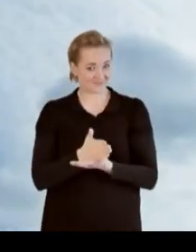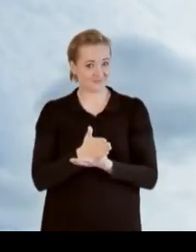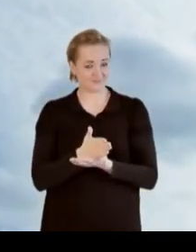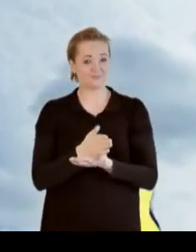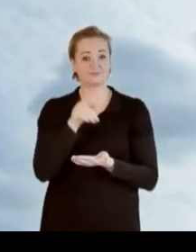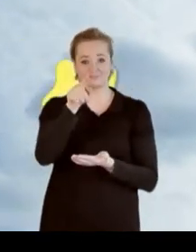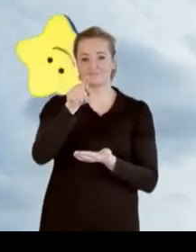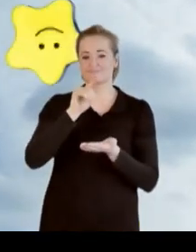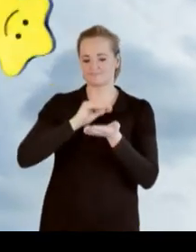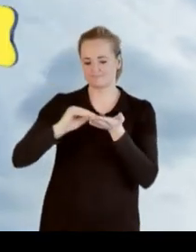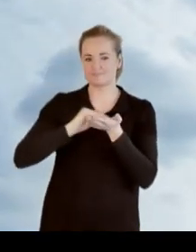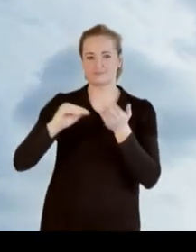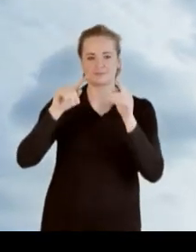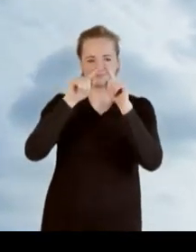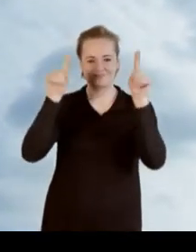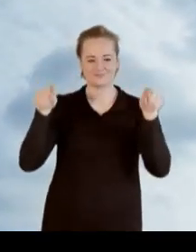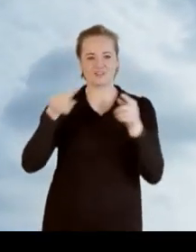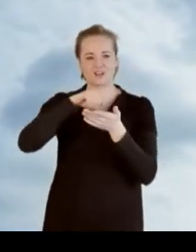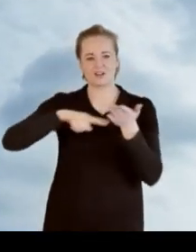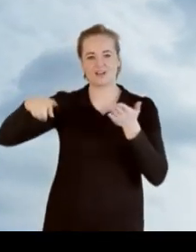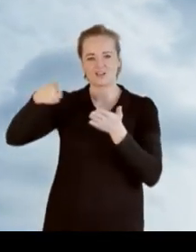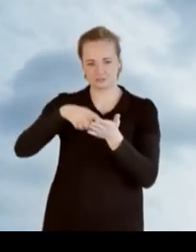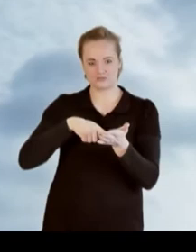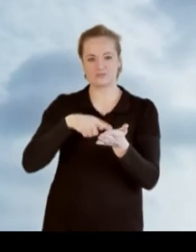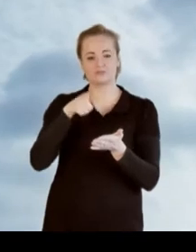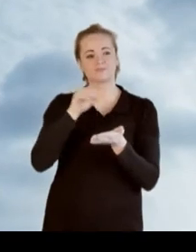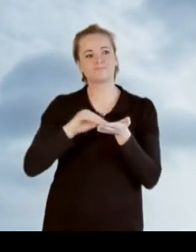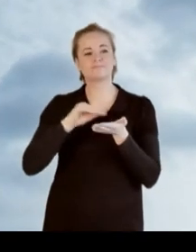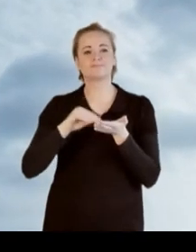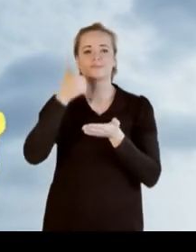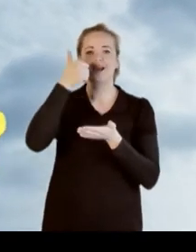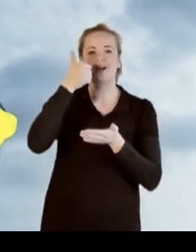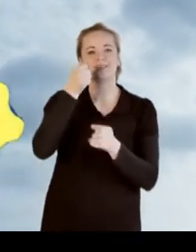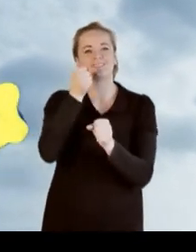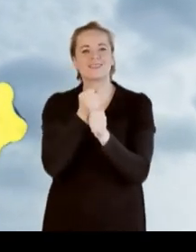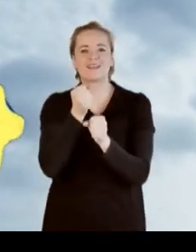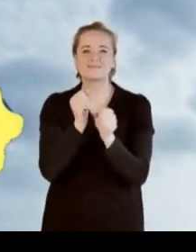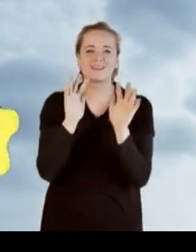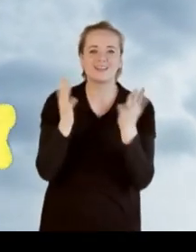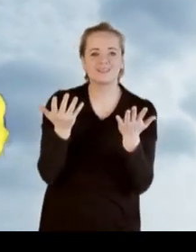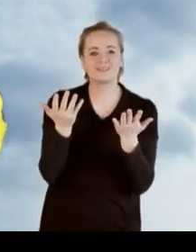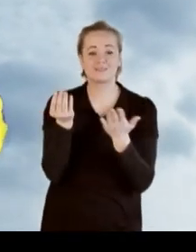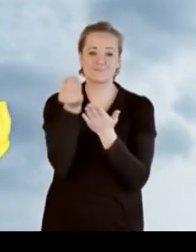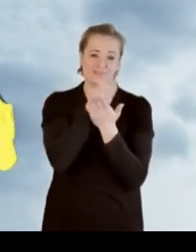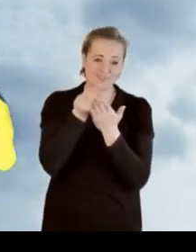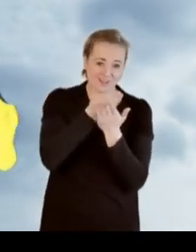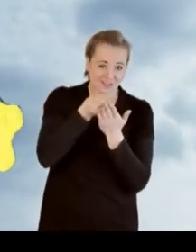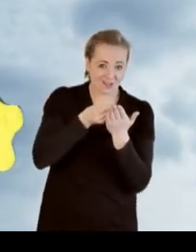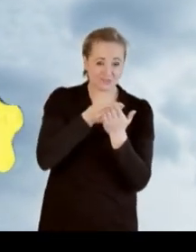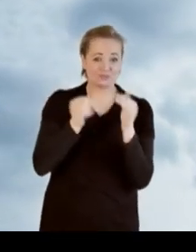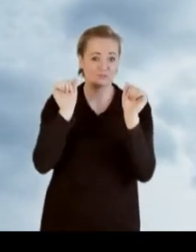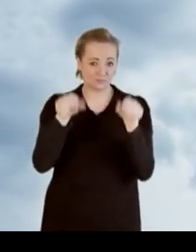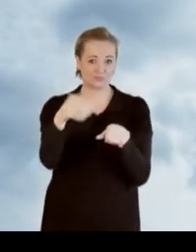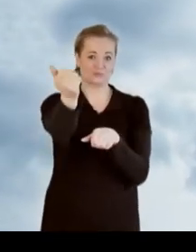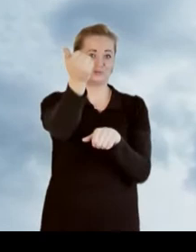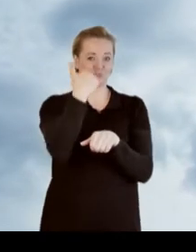Mėly vaikai, šiandien su jumis jau atsisveikinu. Parašykite man laišką, kokie geri darbai